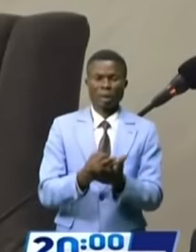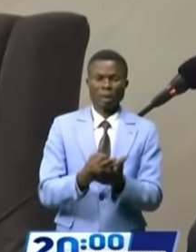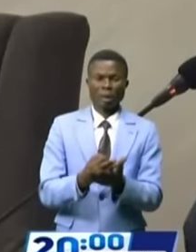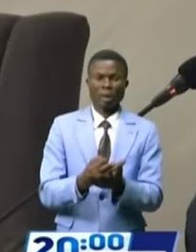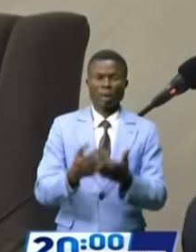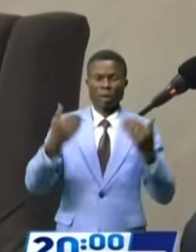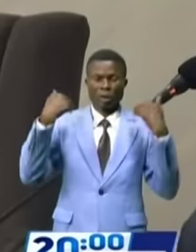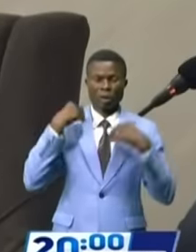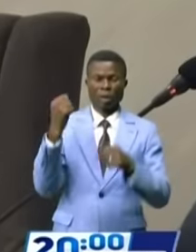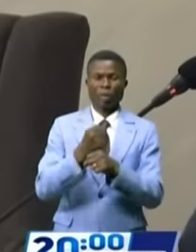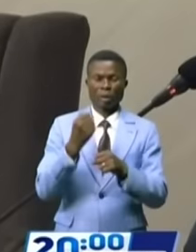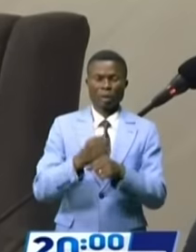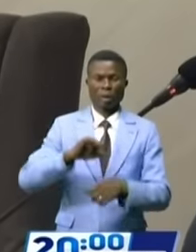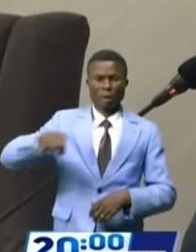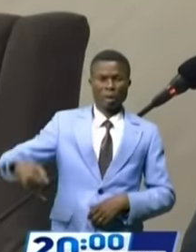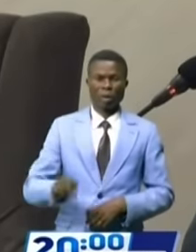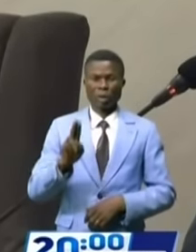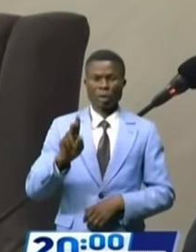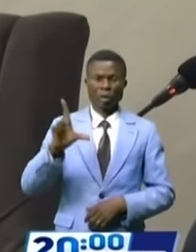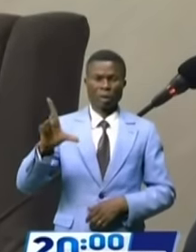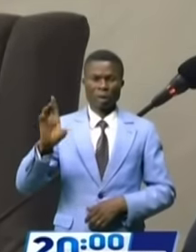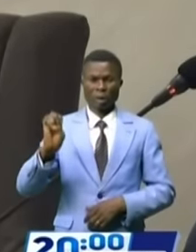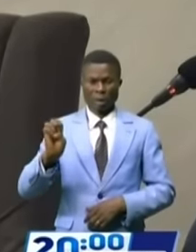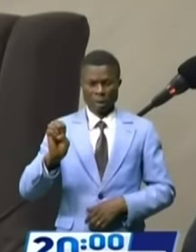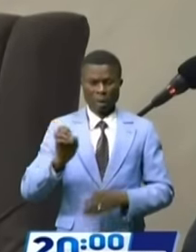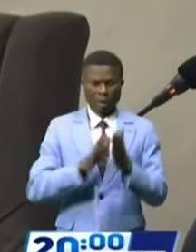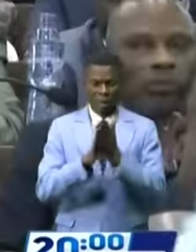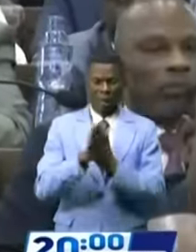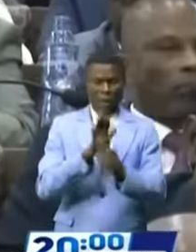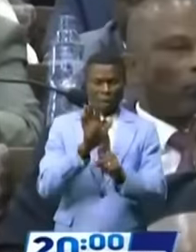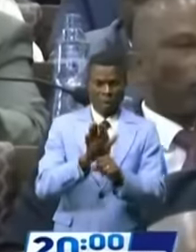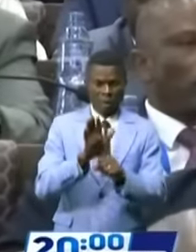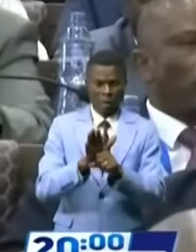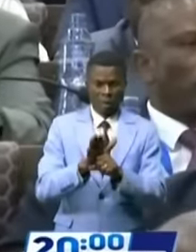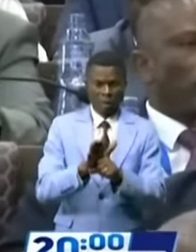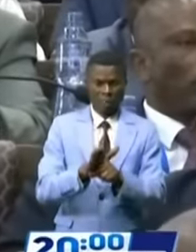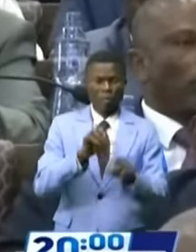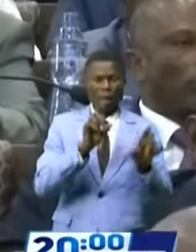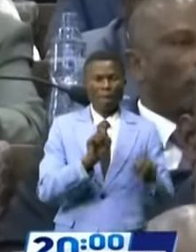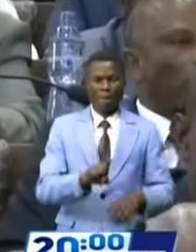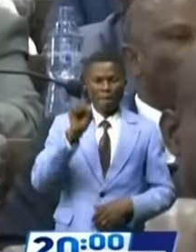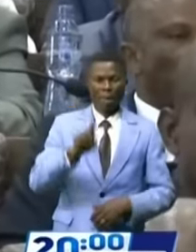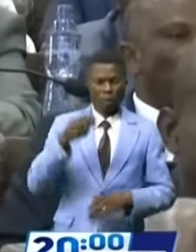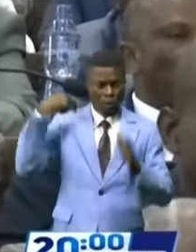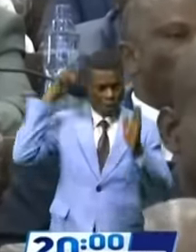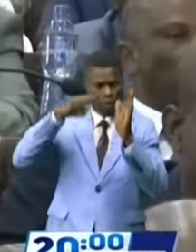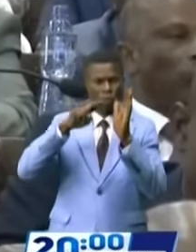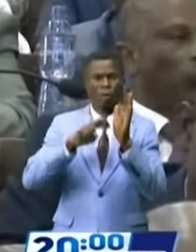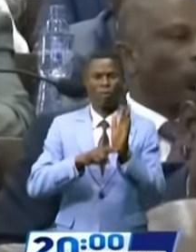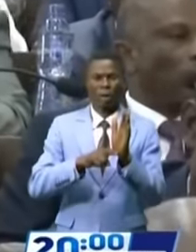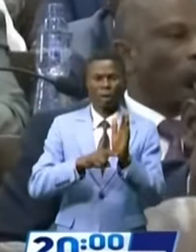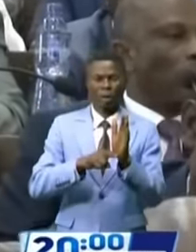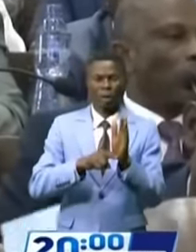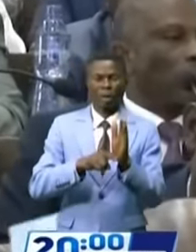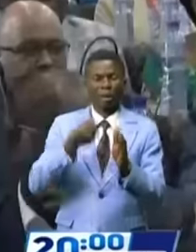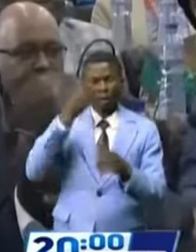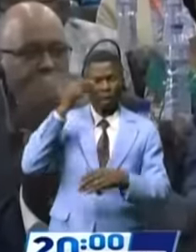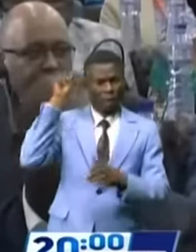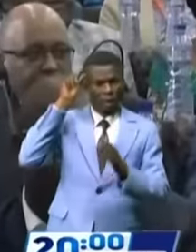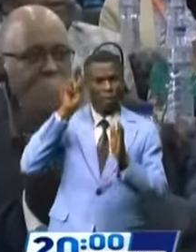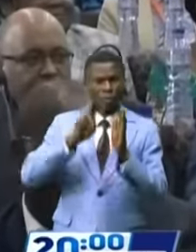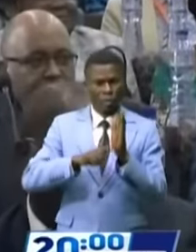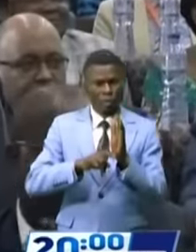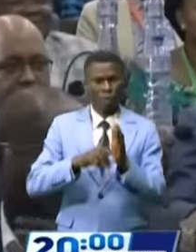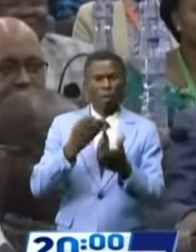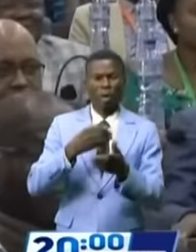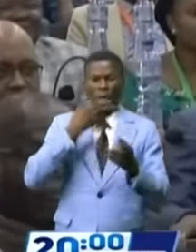chef de service Jules Alinguété, s'est plus attelé sur les attentes du gouvernement à l'implémentation de